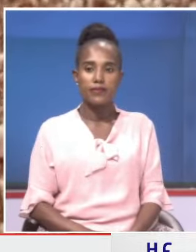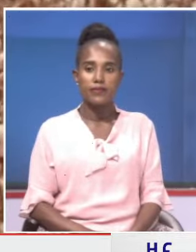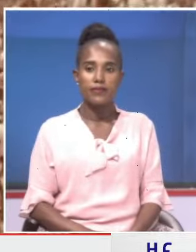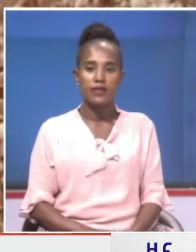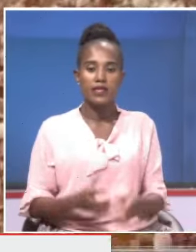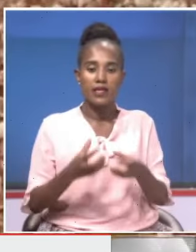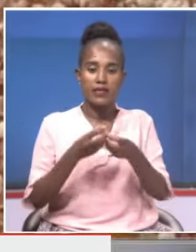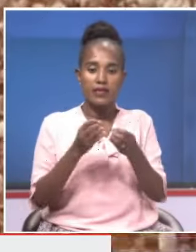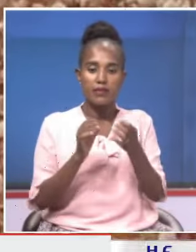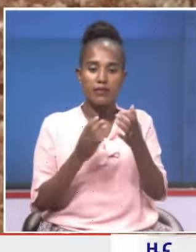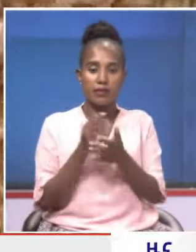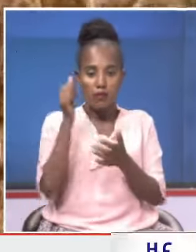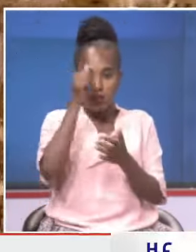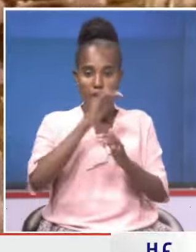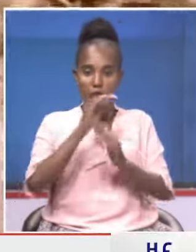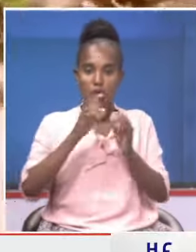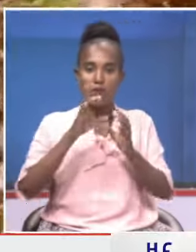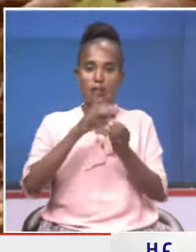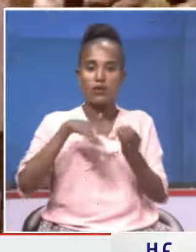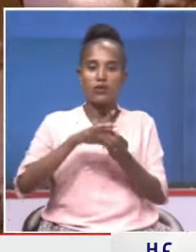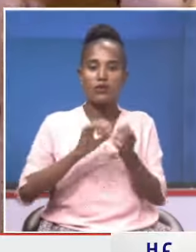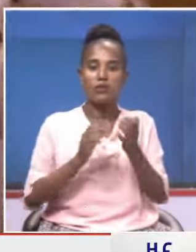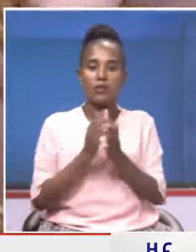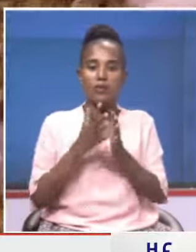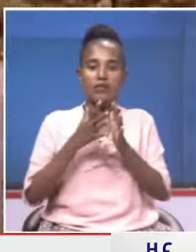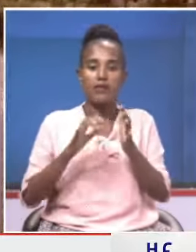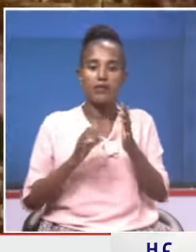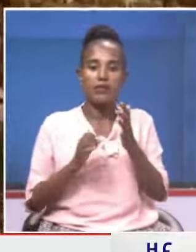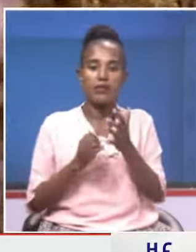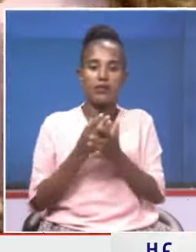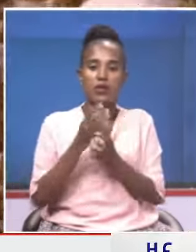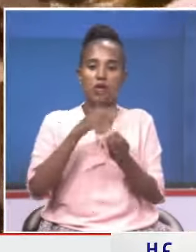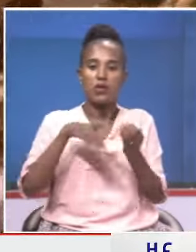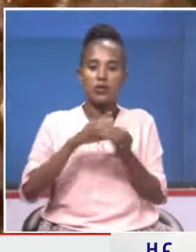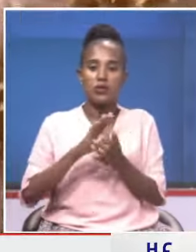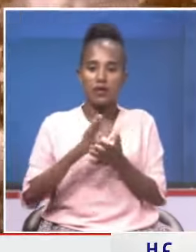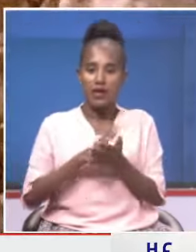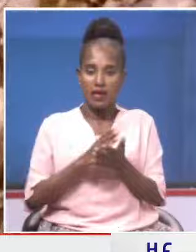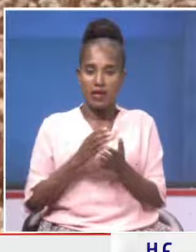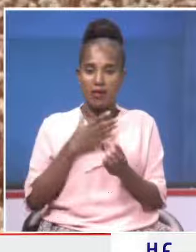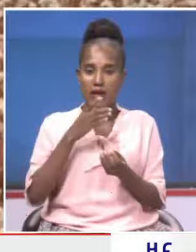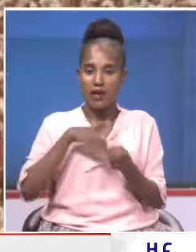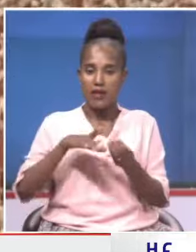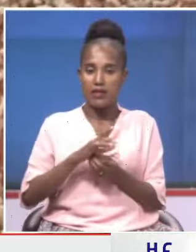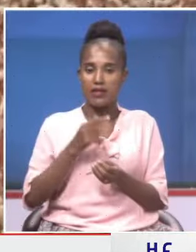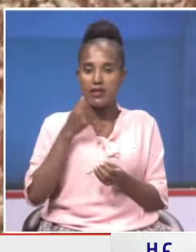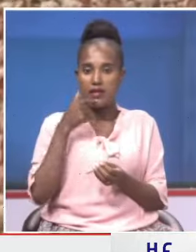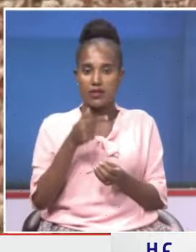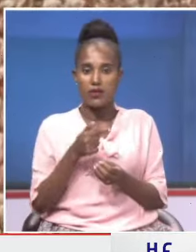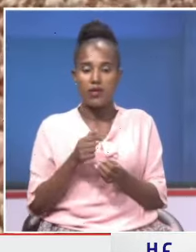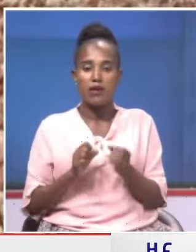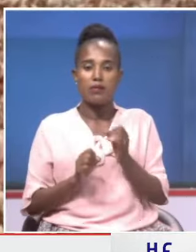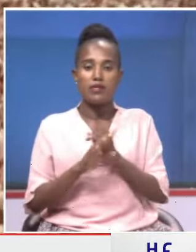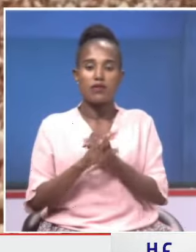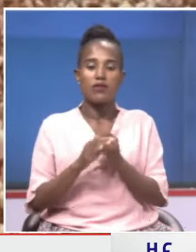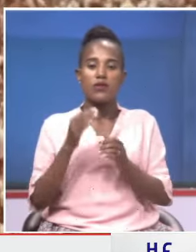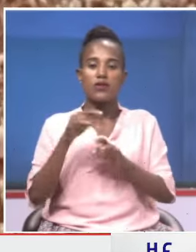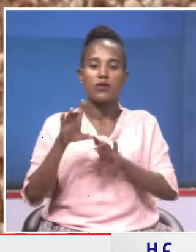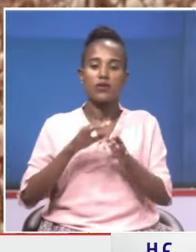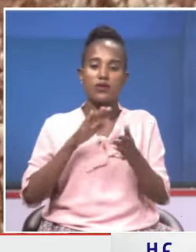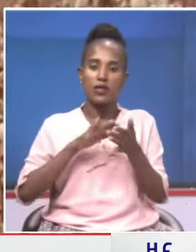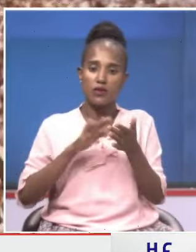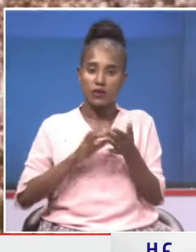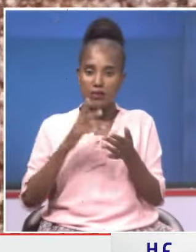የጥጥ ምርት በኢትዮጵያ በሁሉም ክልሎች ይመረታል። በስፋት ከሚመረትባቸው ክልሎች መካከል የአማራ ክልል ተጠቃሽ ነው። በዘርፉ የተደረጉ